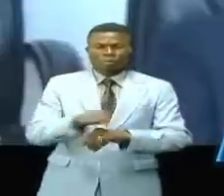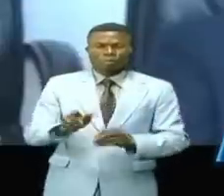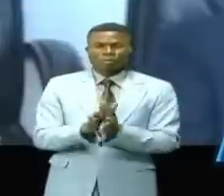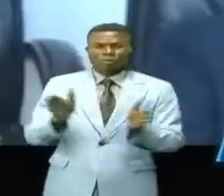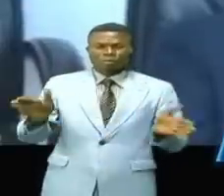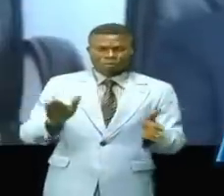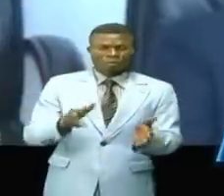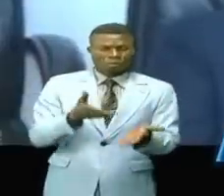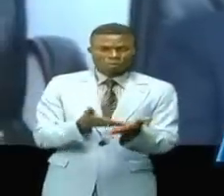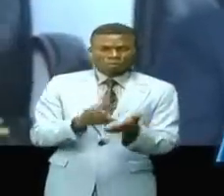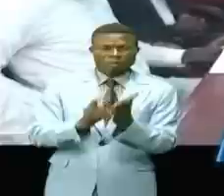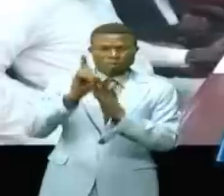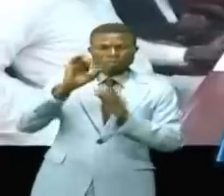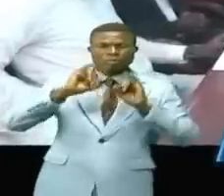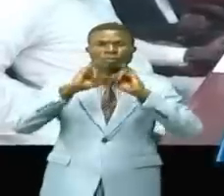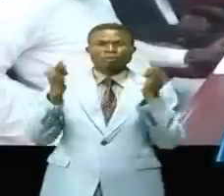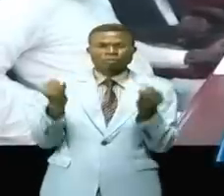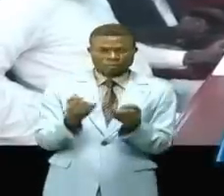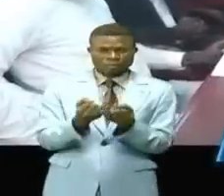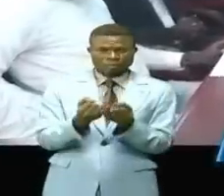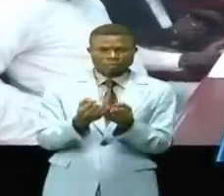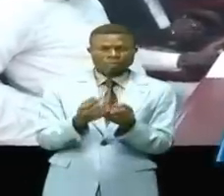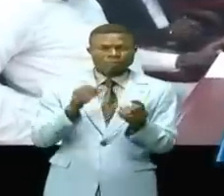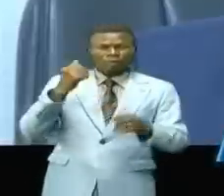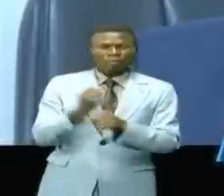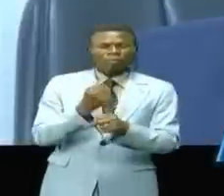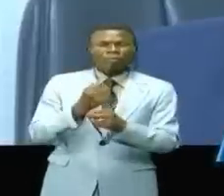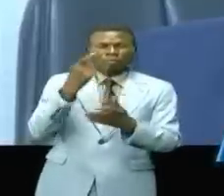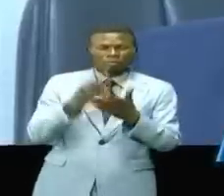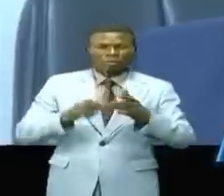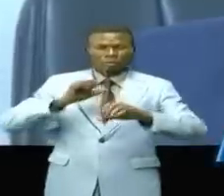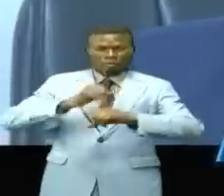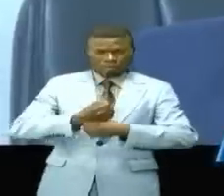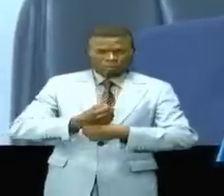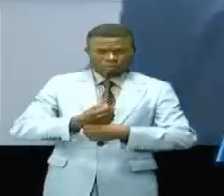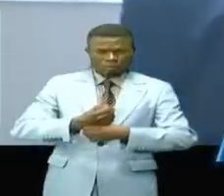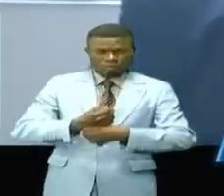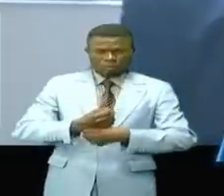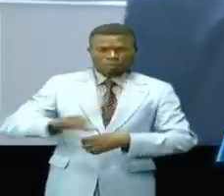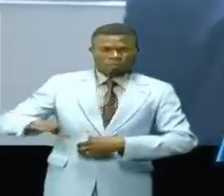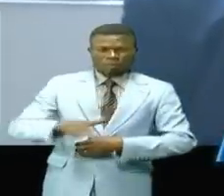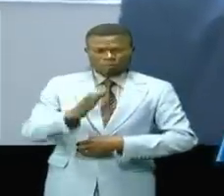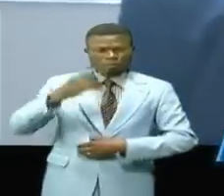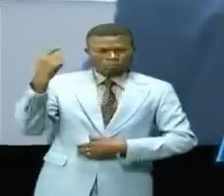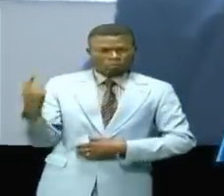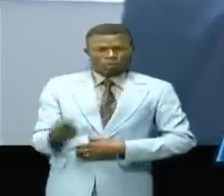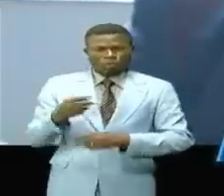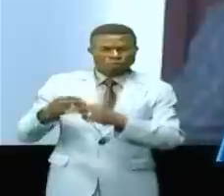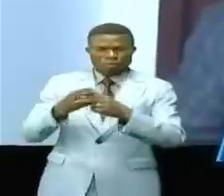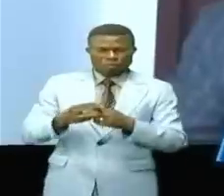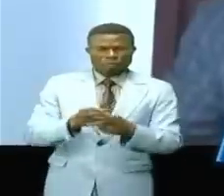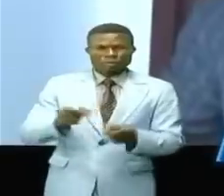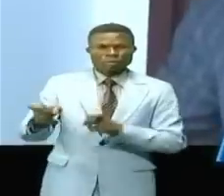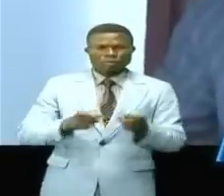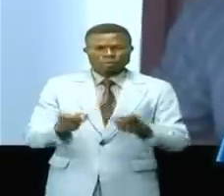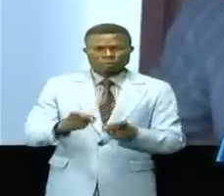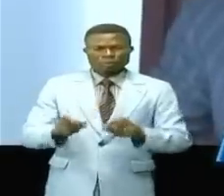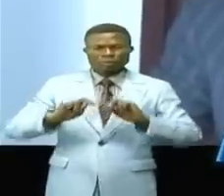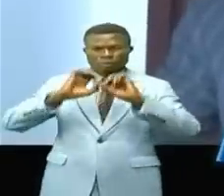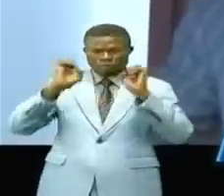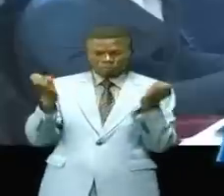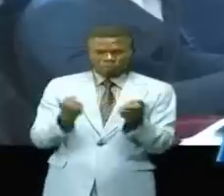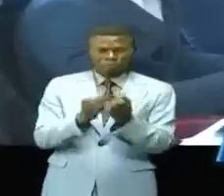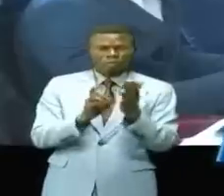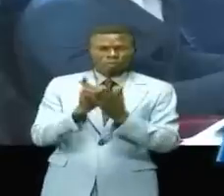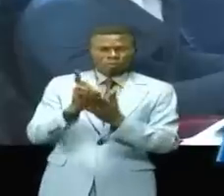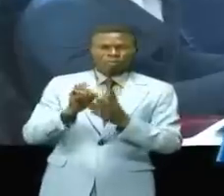des corridors de développement industriel, qui a pour mission de créer, administrer, réguler, contrôler et gérer les corridors de développement